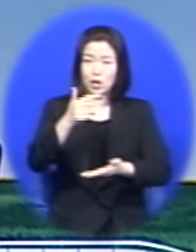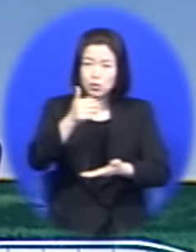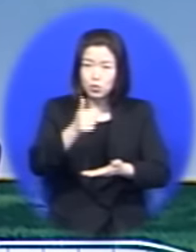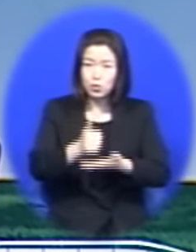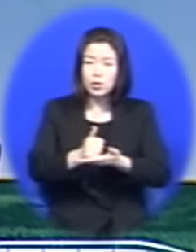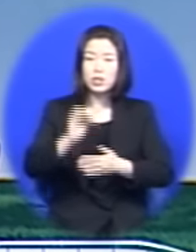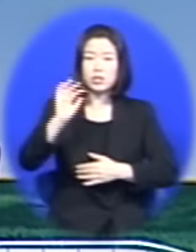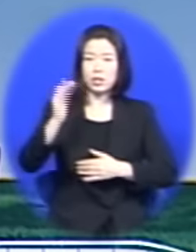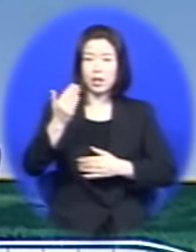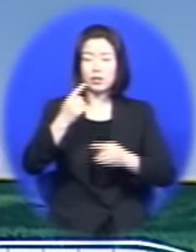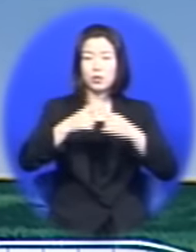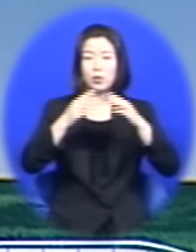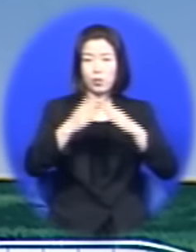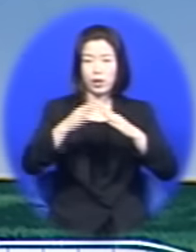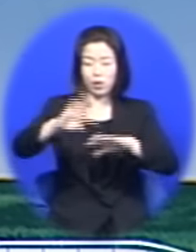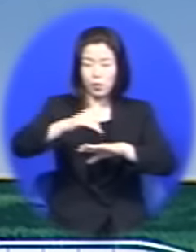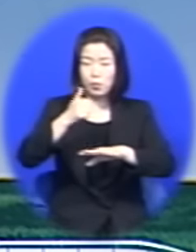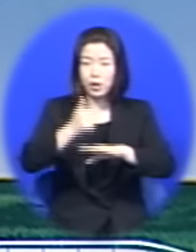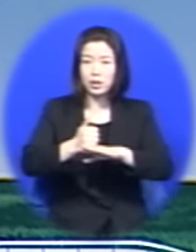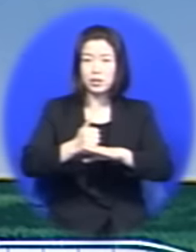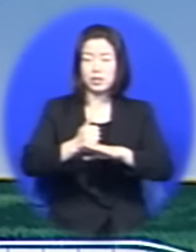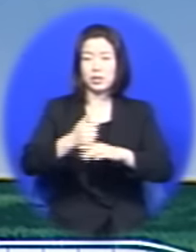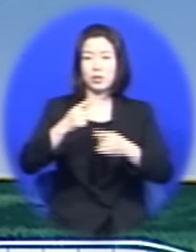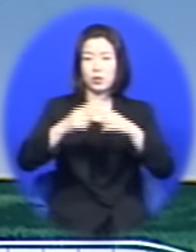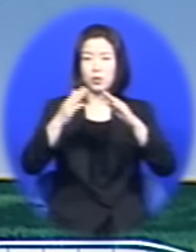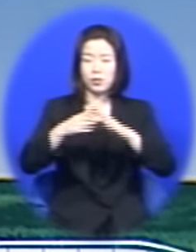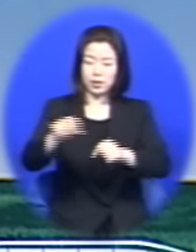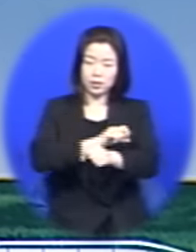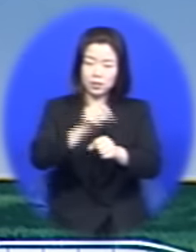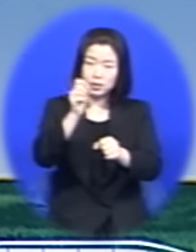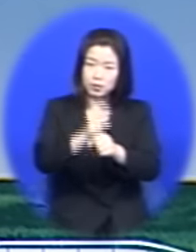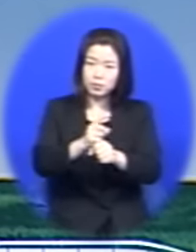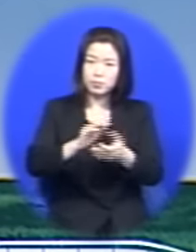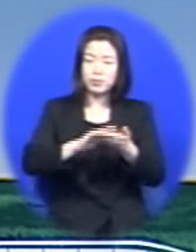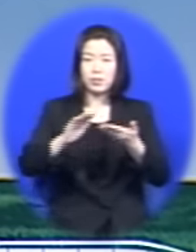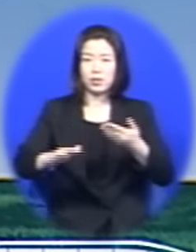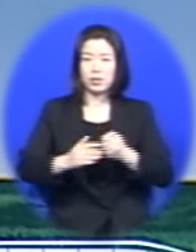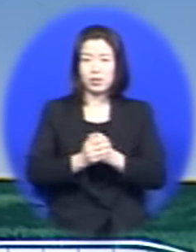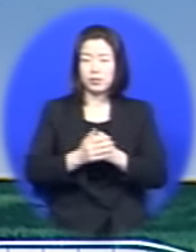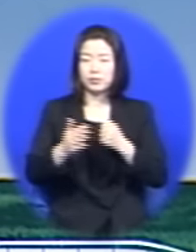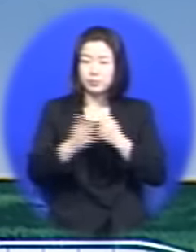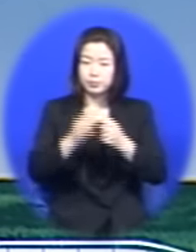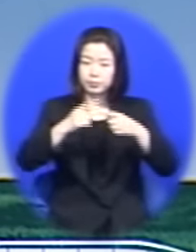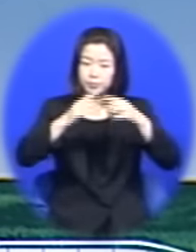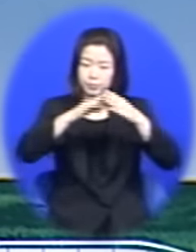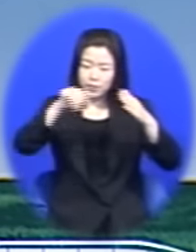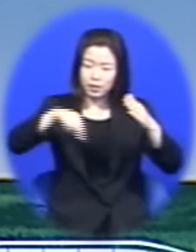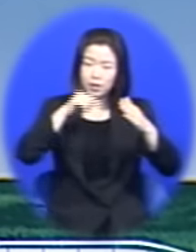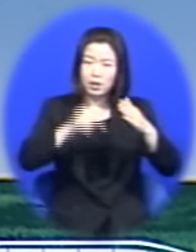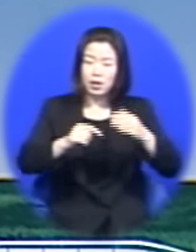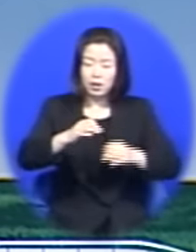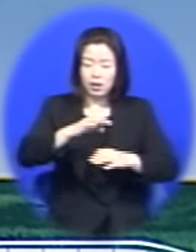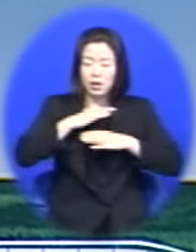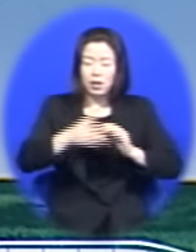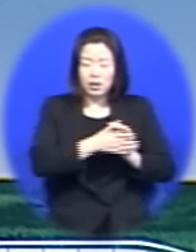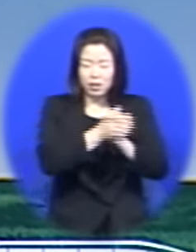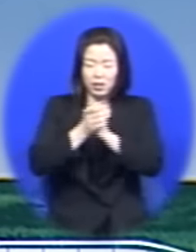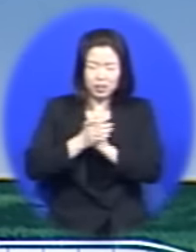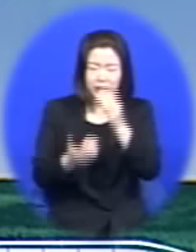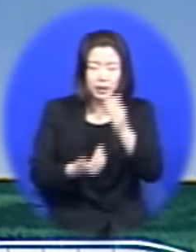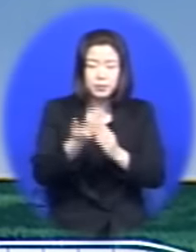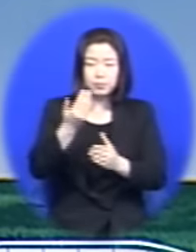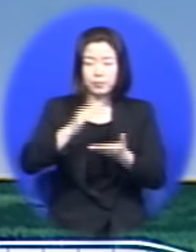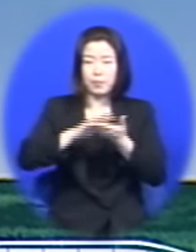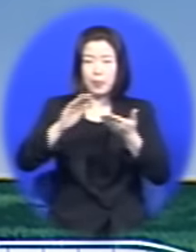주인이신 교회, 왕이신 교회의 특징이에요. 그래서 교회 안에 놀라운 연합이 일어나는 것입니다.